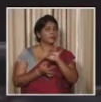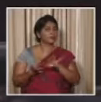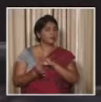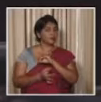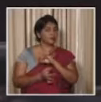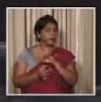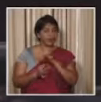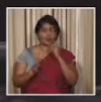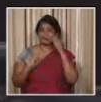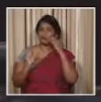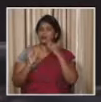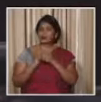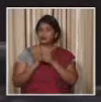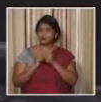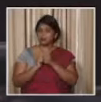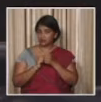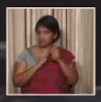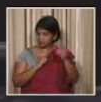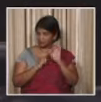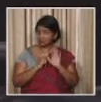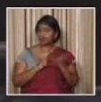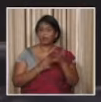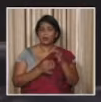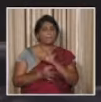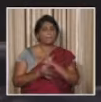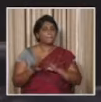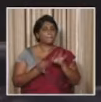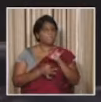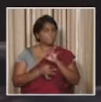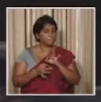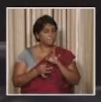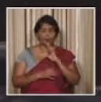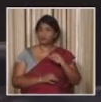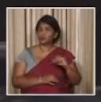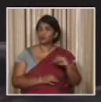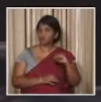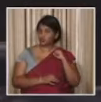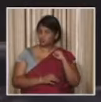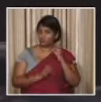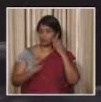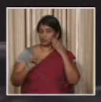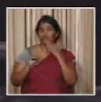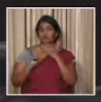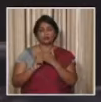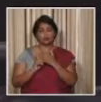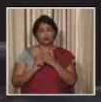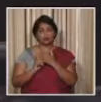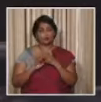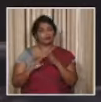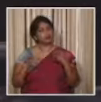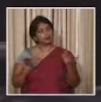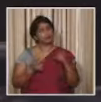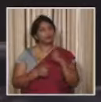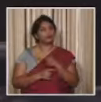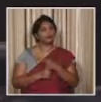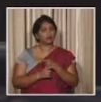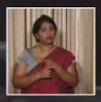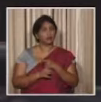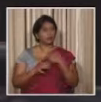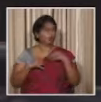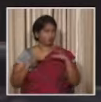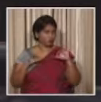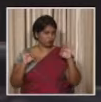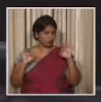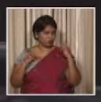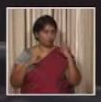ප්‍රජාතන්ත්‍රවාදය කෙරෙහි තල්ලු කිරීමටද, ප්‍රජාතන්ත්‍රවාදය ශක්තිමත් කරන දිශාවකටද, එහෙම නැත්නම් ඒක දුර්වල